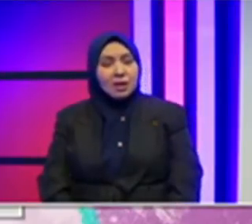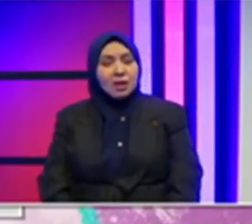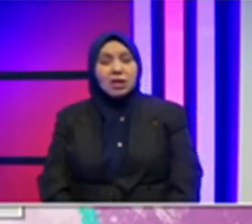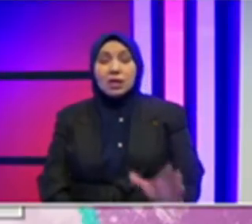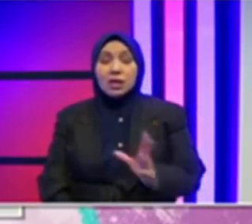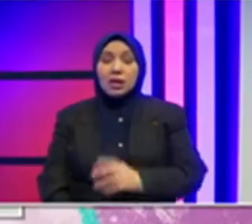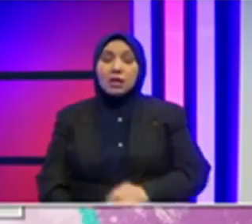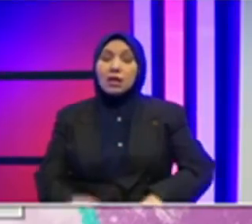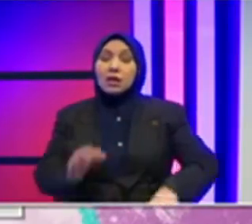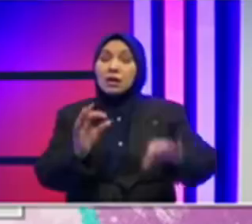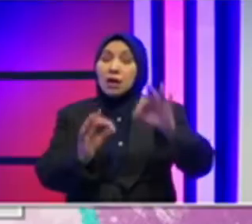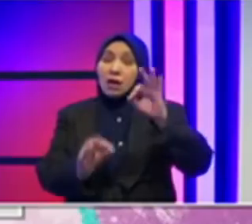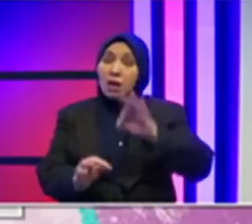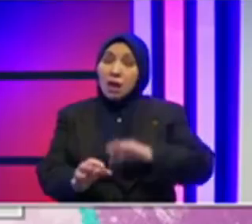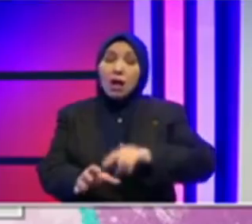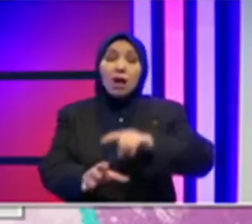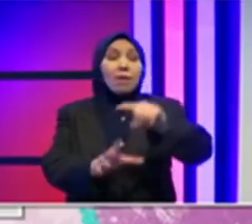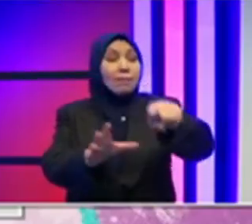وإن